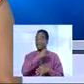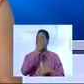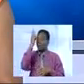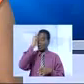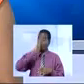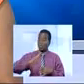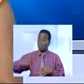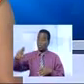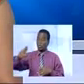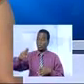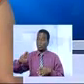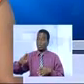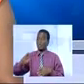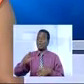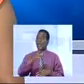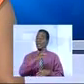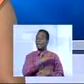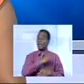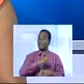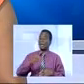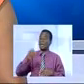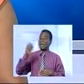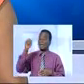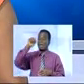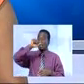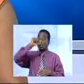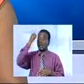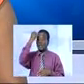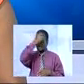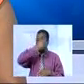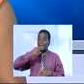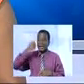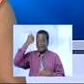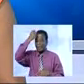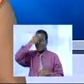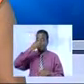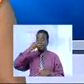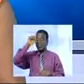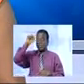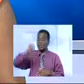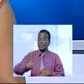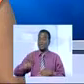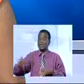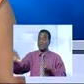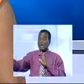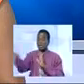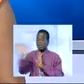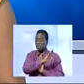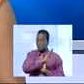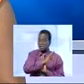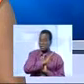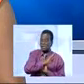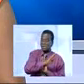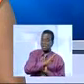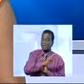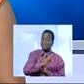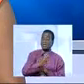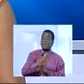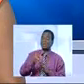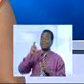accusés d'espionnage après l'attaque lundi contre le domicile d'un opposant rwandais.